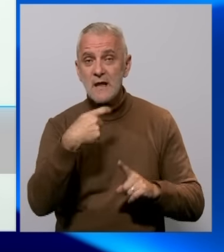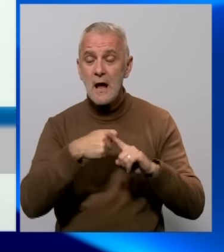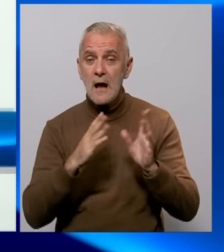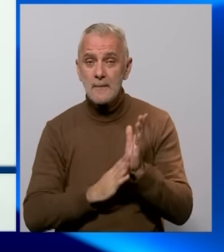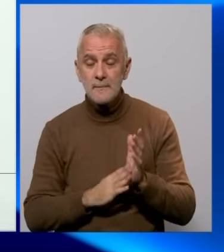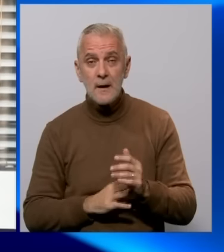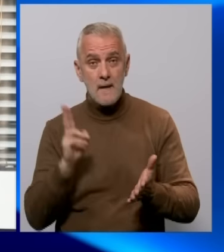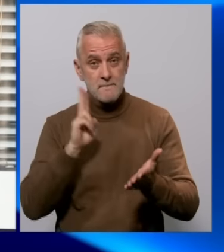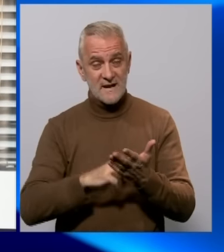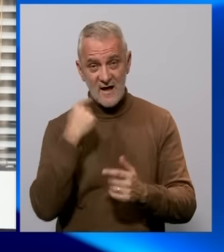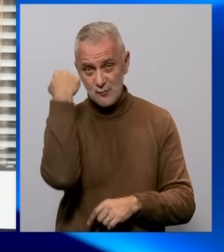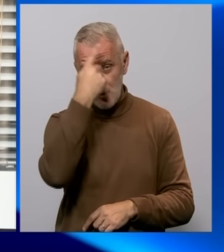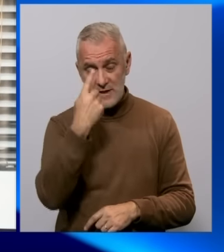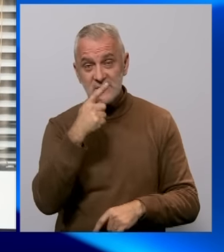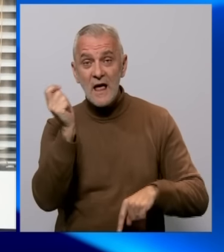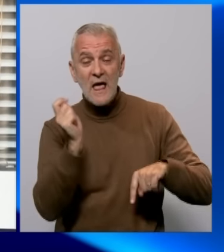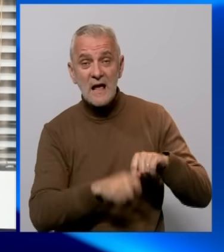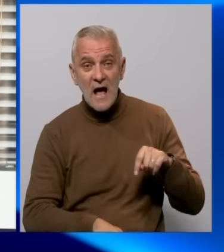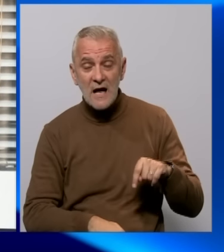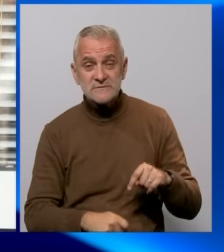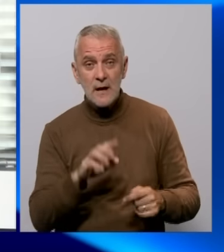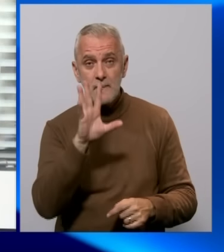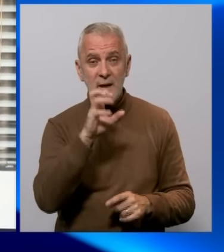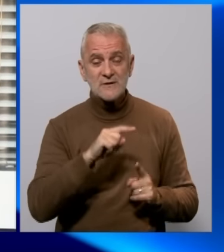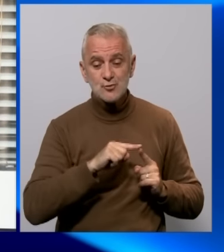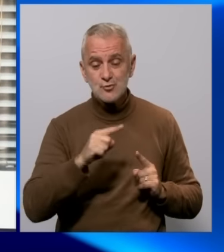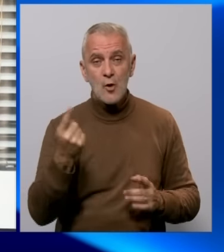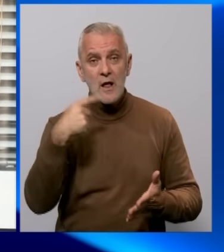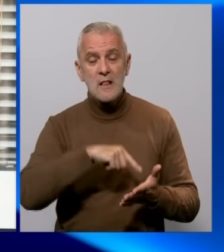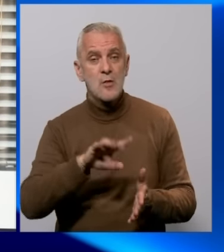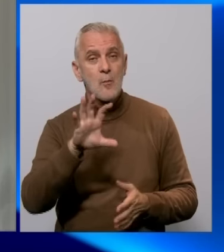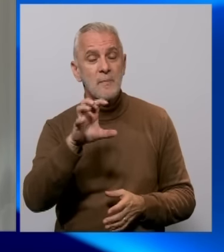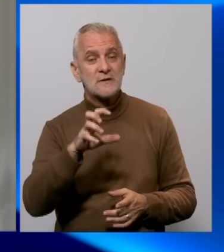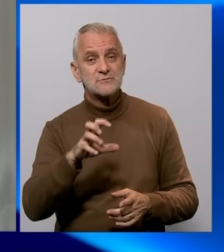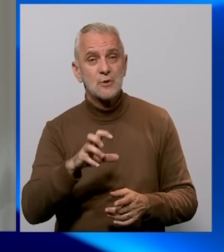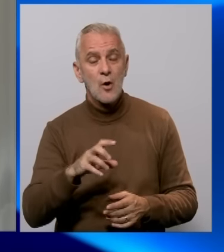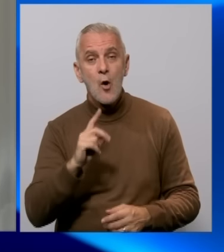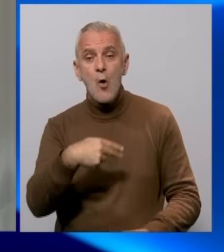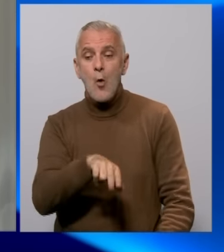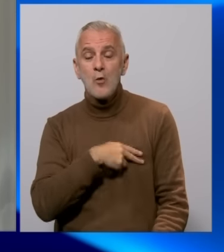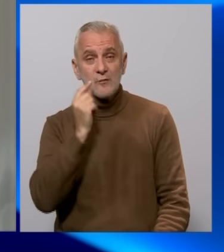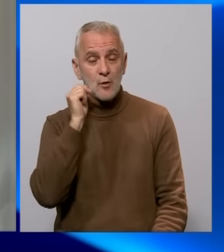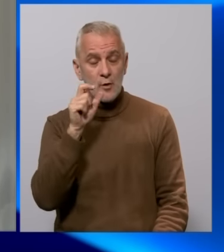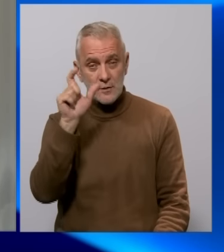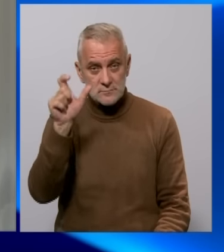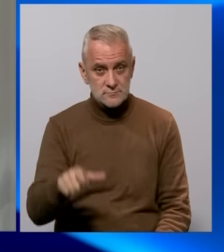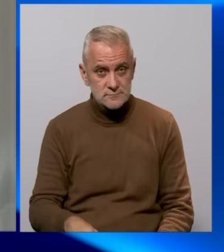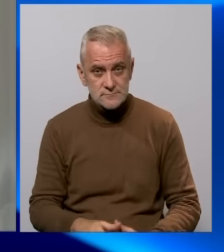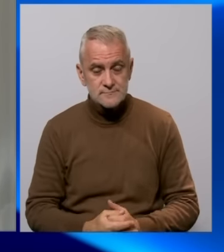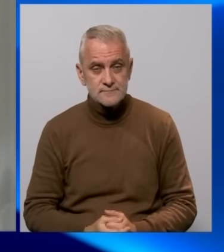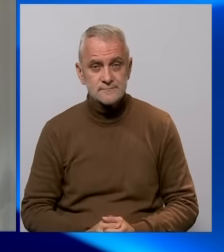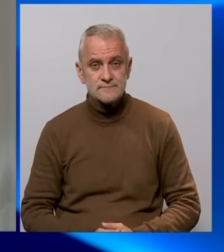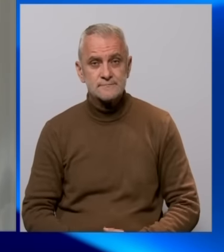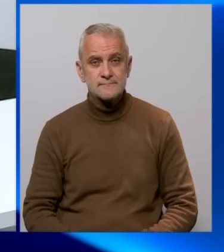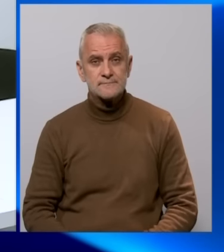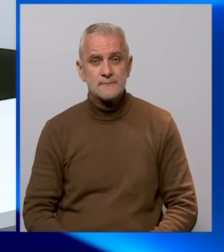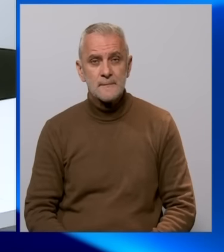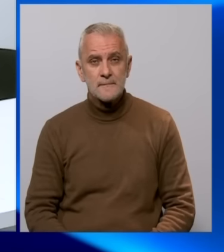za pravno lice i kazne od 500 do 1.500 konvertibilnih maraka za odgovorno lice u pravnom licu i fizičko lice